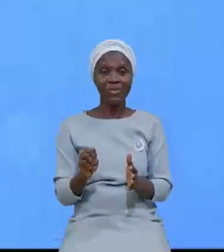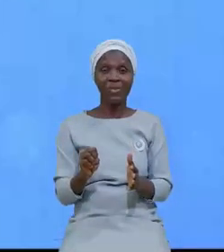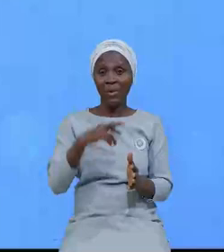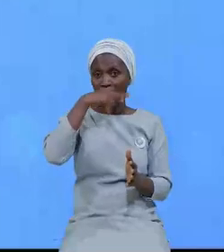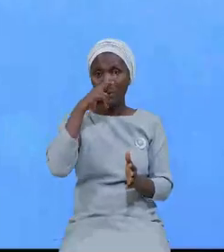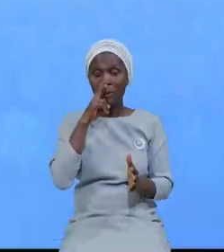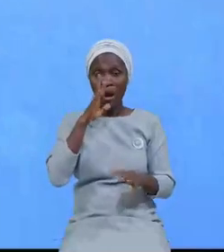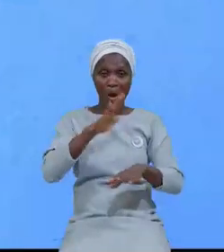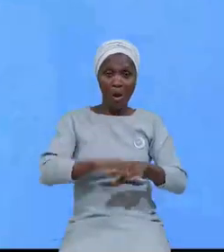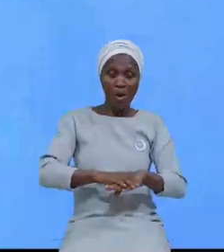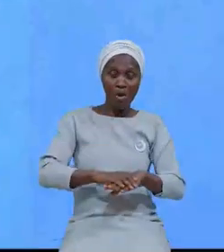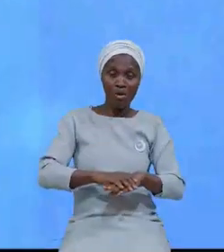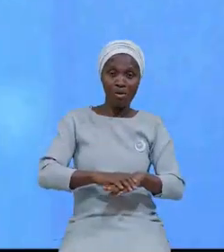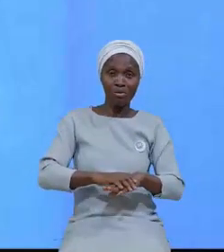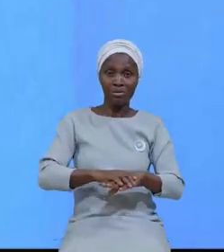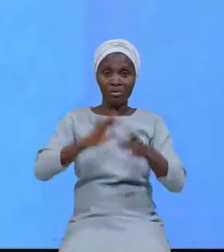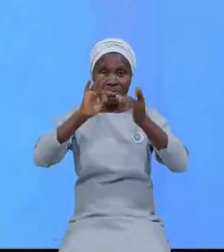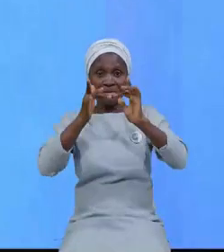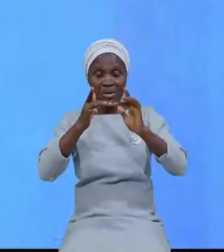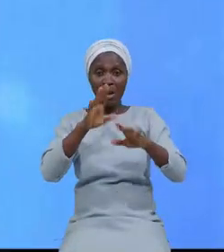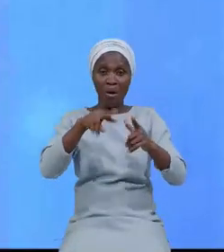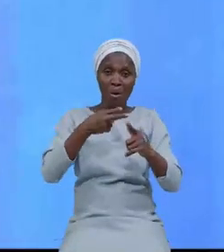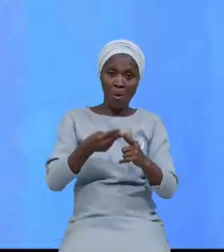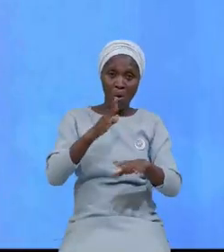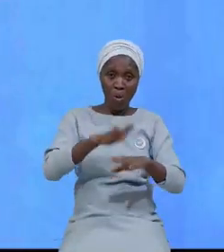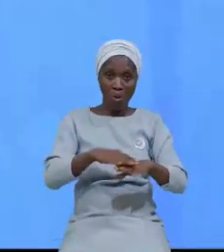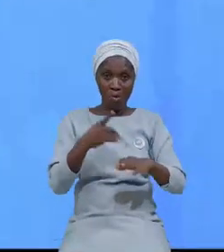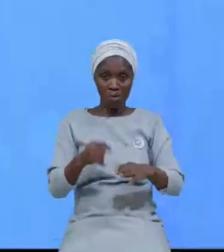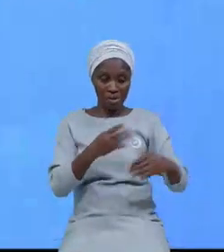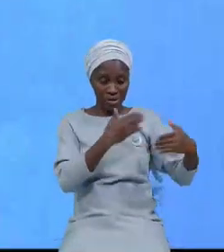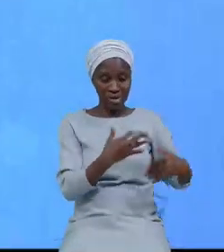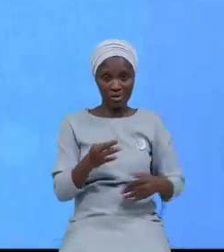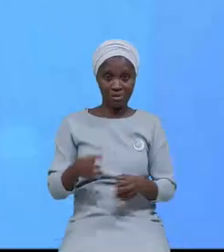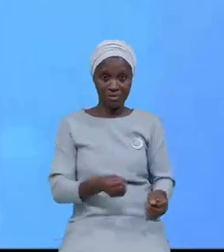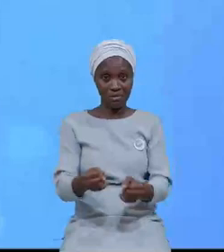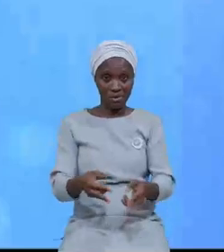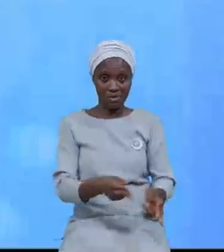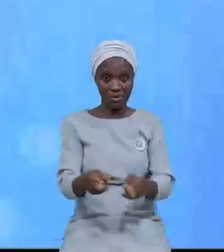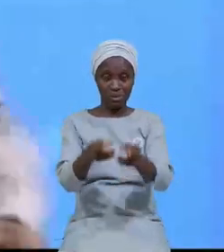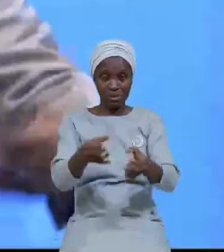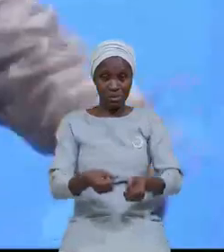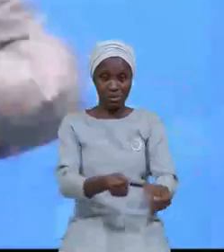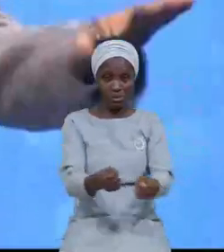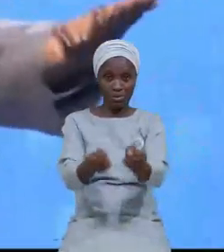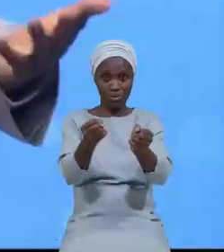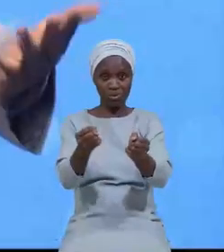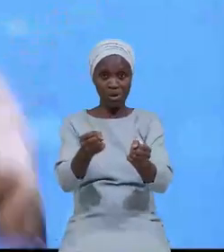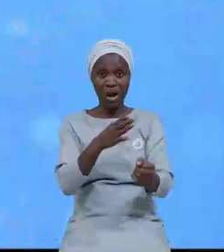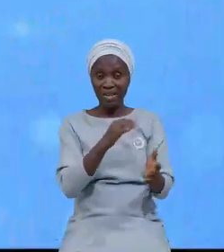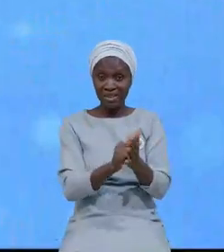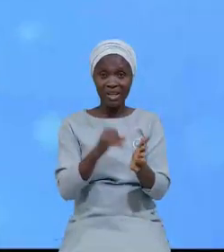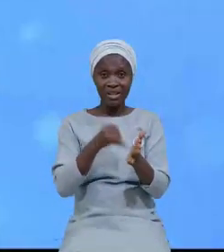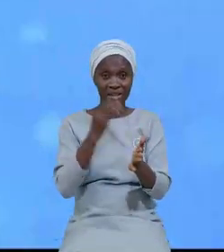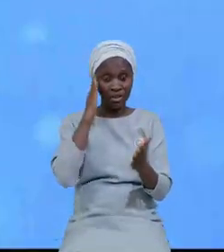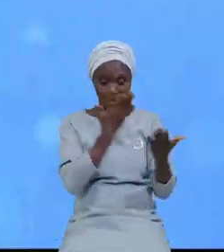bien que tu commettes le crime à au bord de la voie cela conduit l'emprisonnement tu ne le savais pas